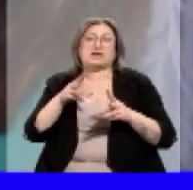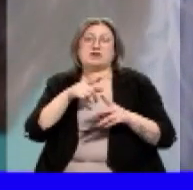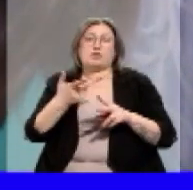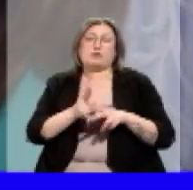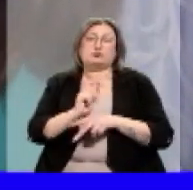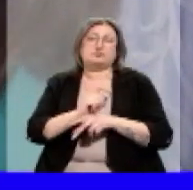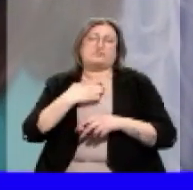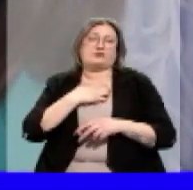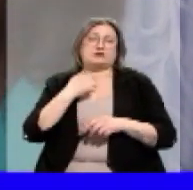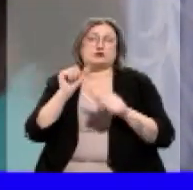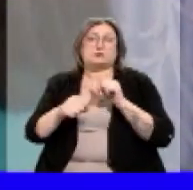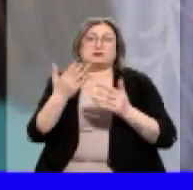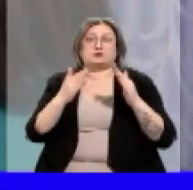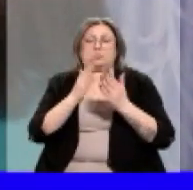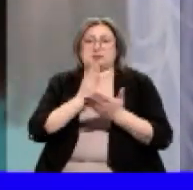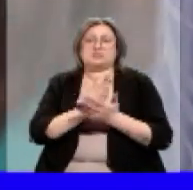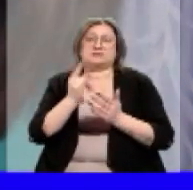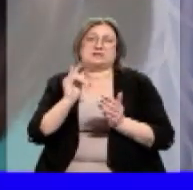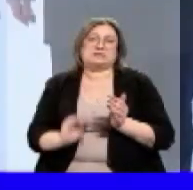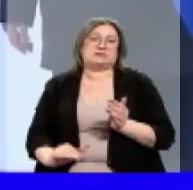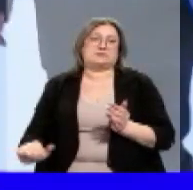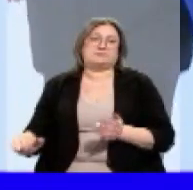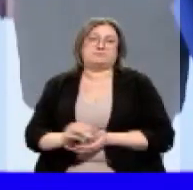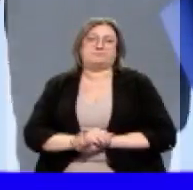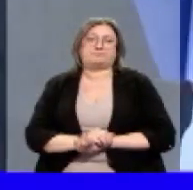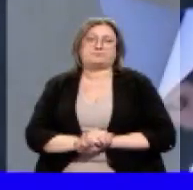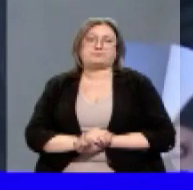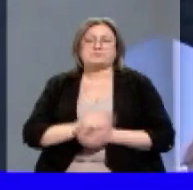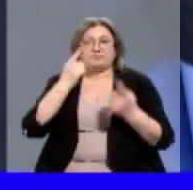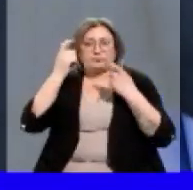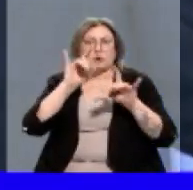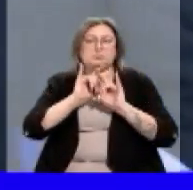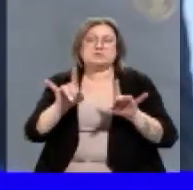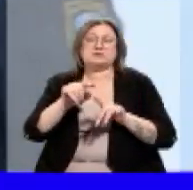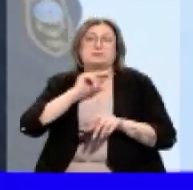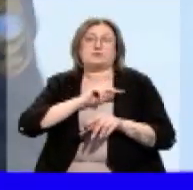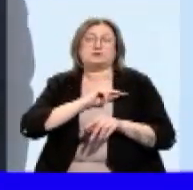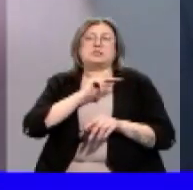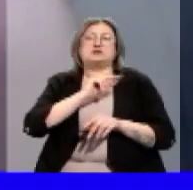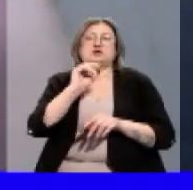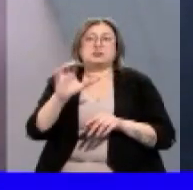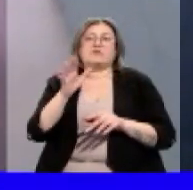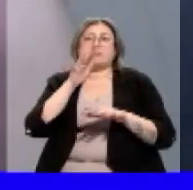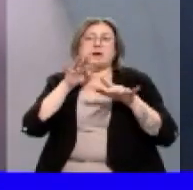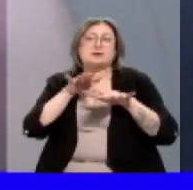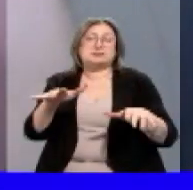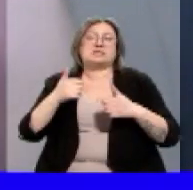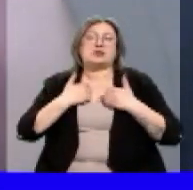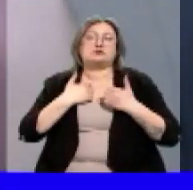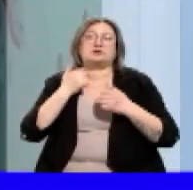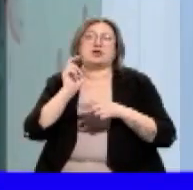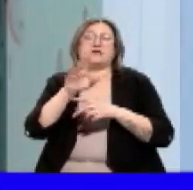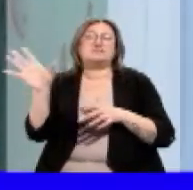сезона очень важно, особенно если дома есть маленькие дети. Информационно-разъяснительной работой сотрудники ЧС во время рейдов стараются охватить